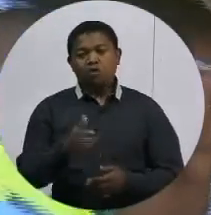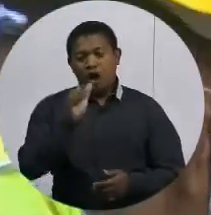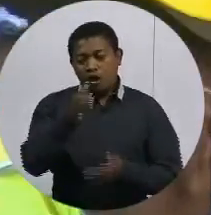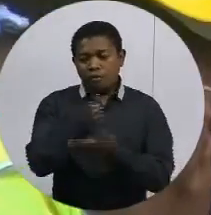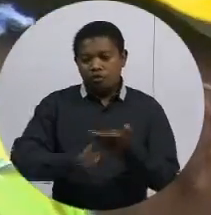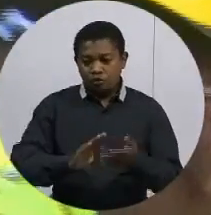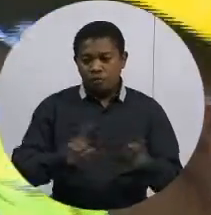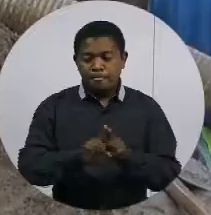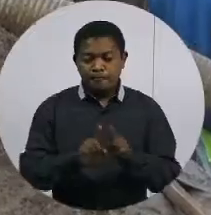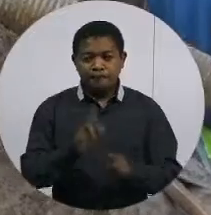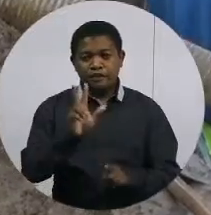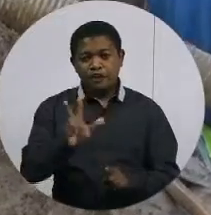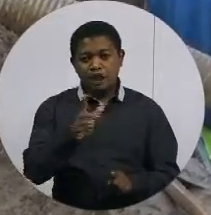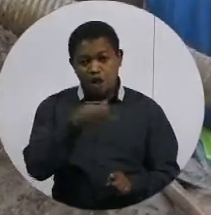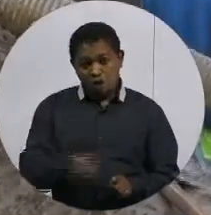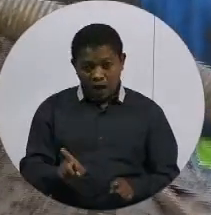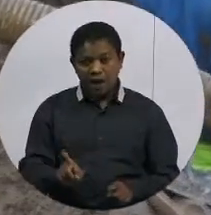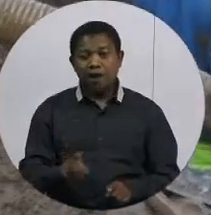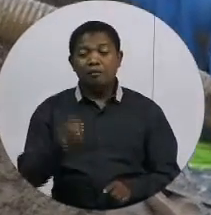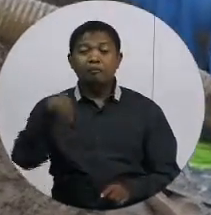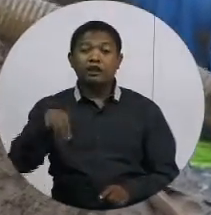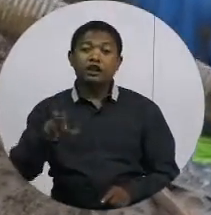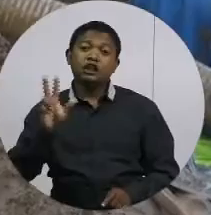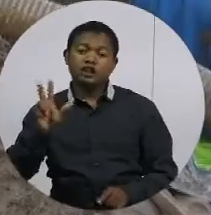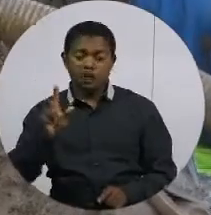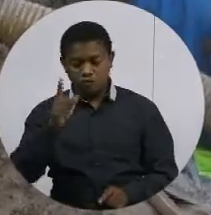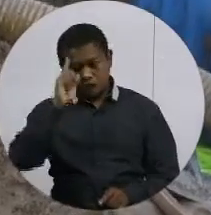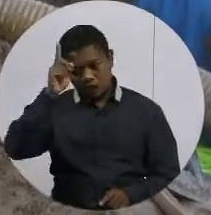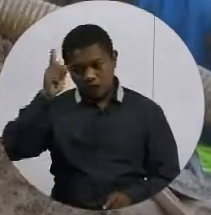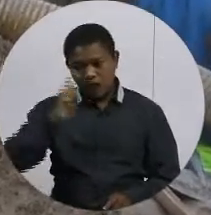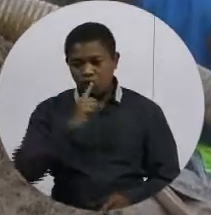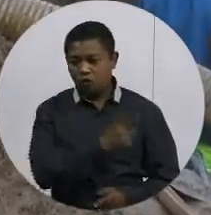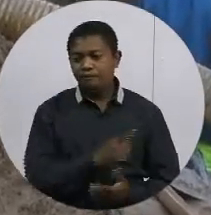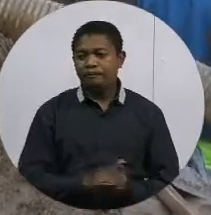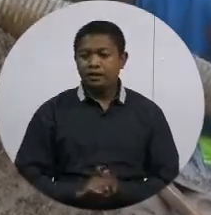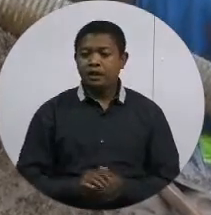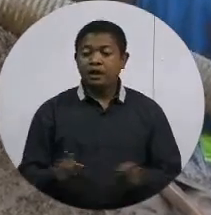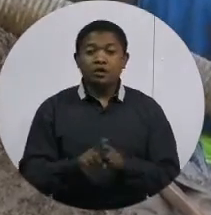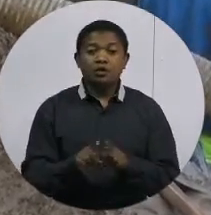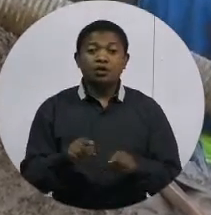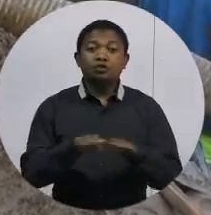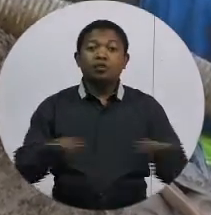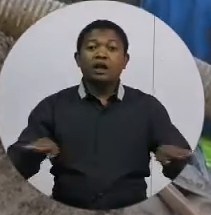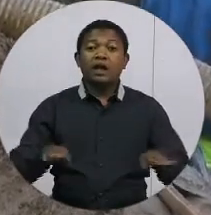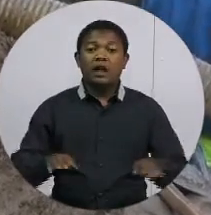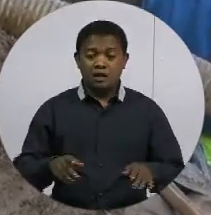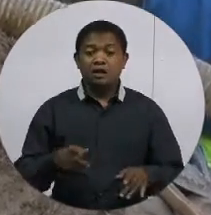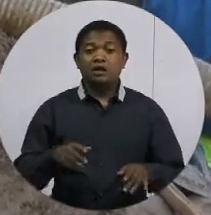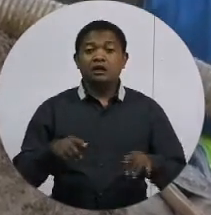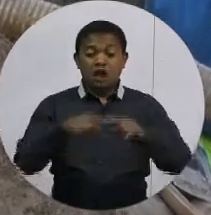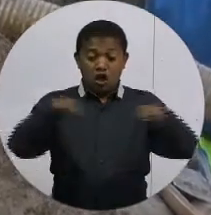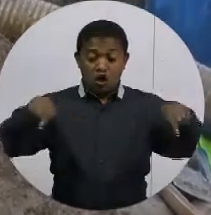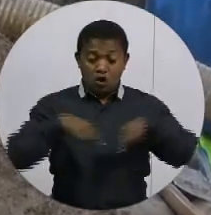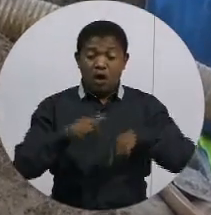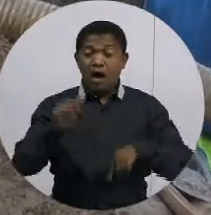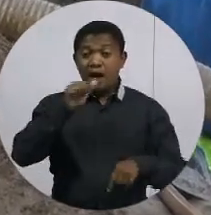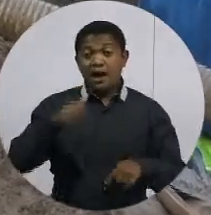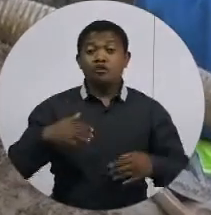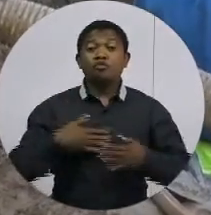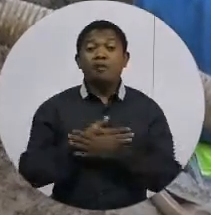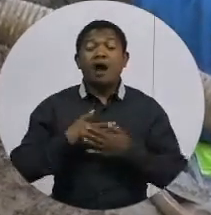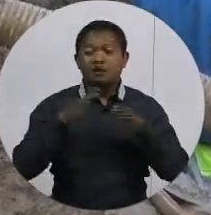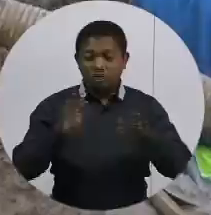avy isan'andro. Eo ihany koa ny fanitarana ny tobin'ny mandrosezy ho afaka amokatra rano efatra alina metatra